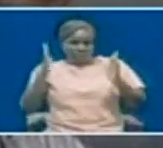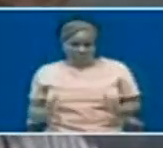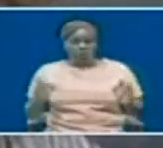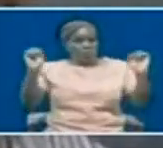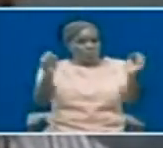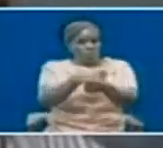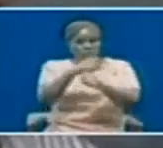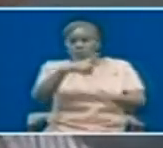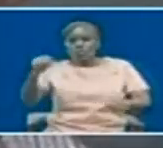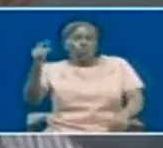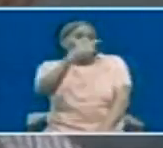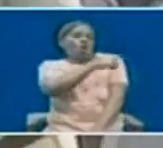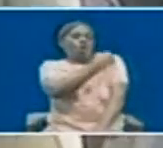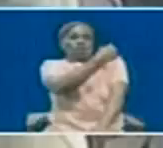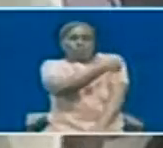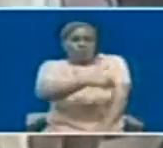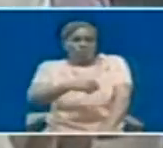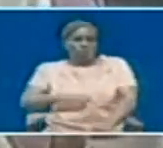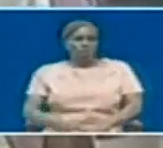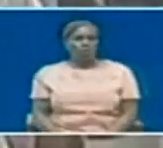mpeleka hospitali kwingine.